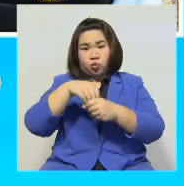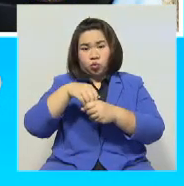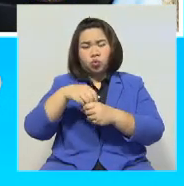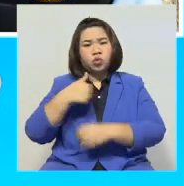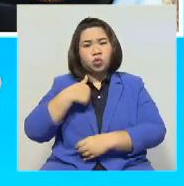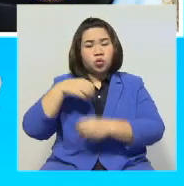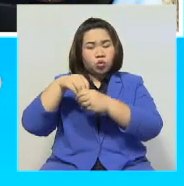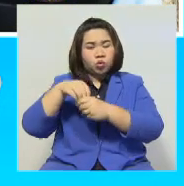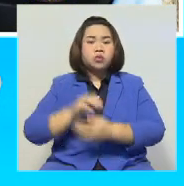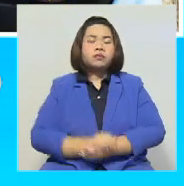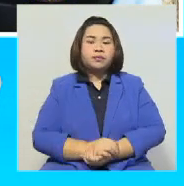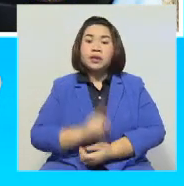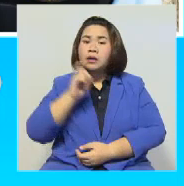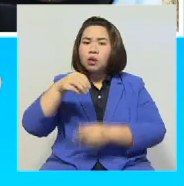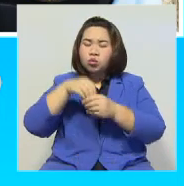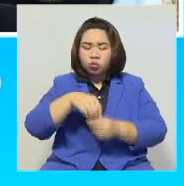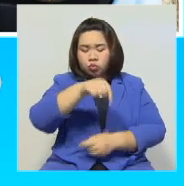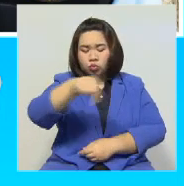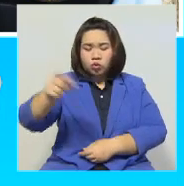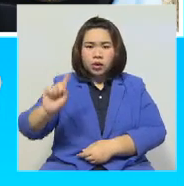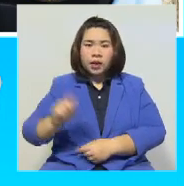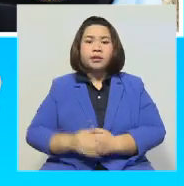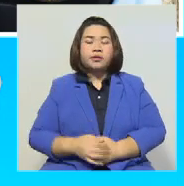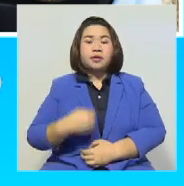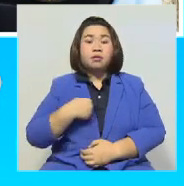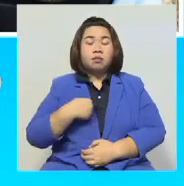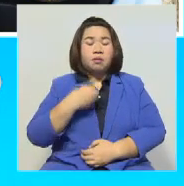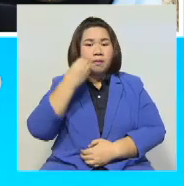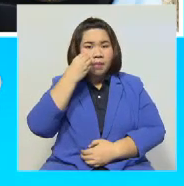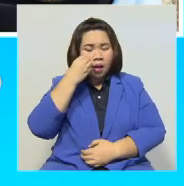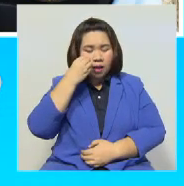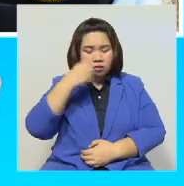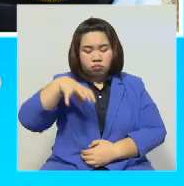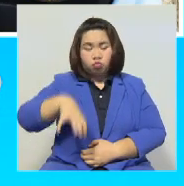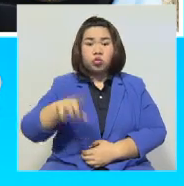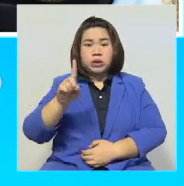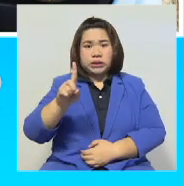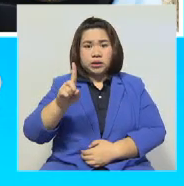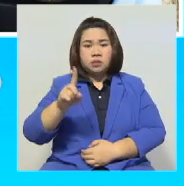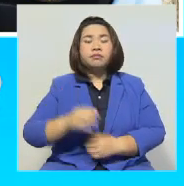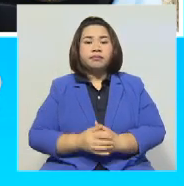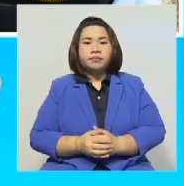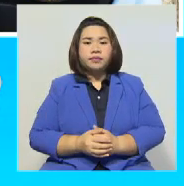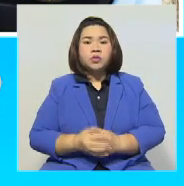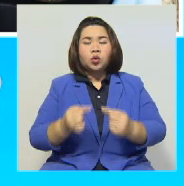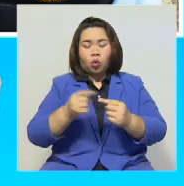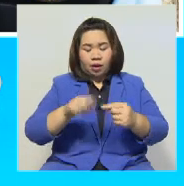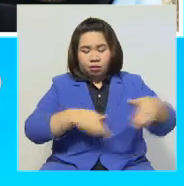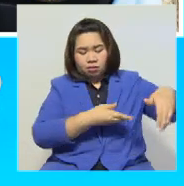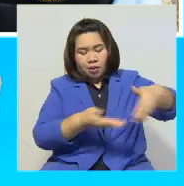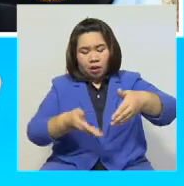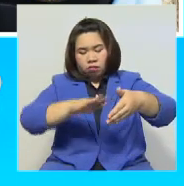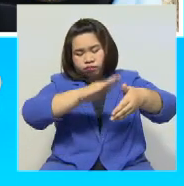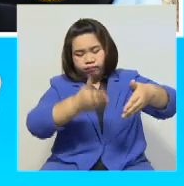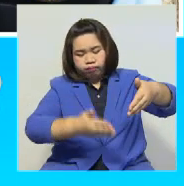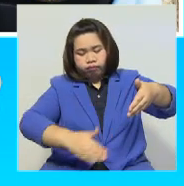อยู่ที่จุดไหนคะ ตอนนี้ผมอยู่ที่บ้านใหม่บนหมู่หนึ่งตำบลบางคกครับก็จุดลุ่มต่ำของต้นน้ำแม่น้ำเพ